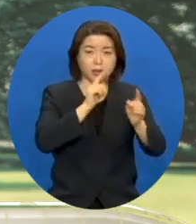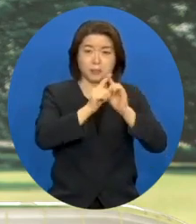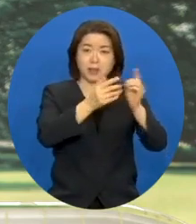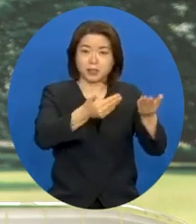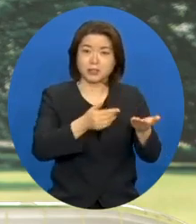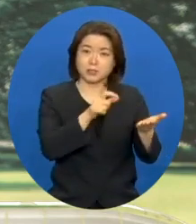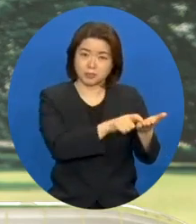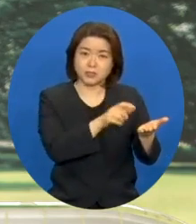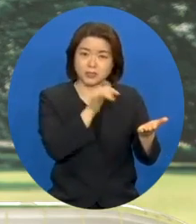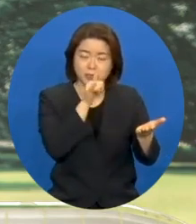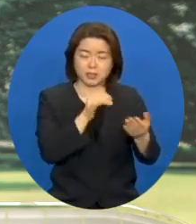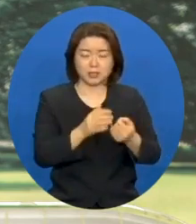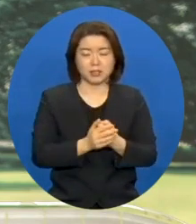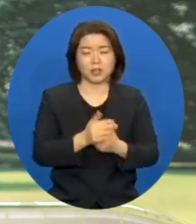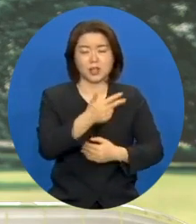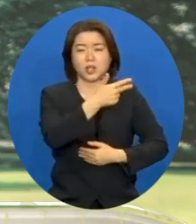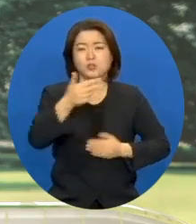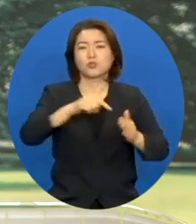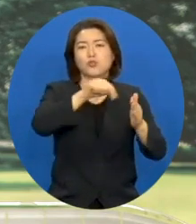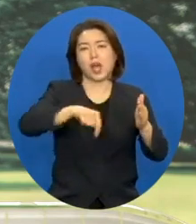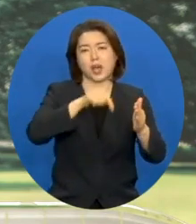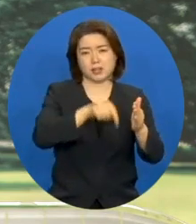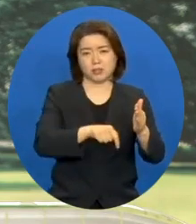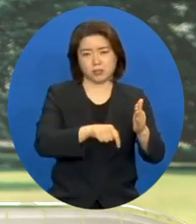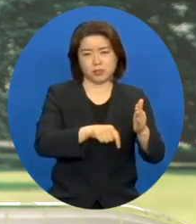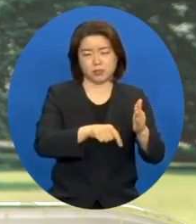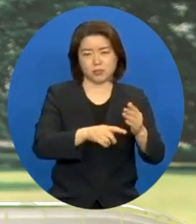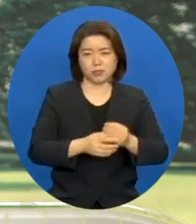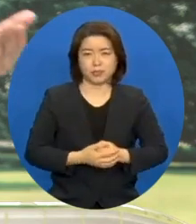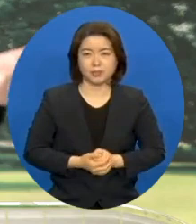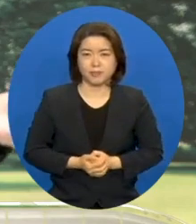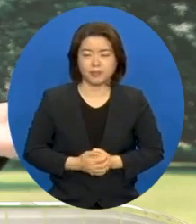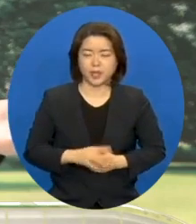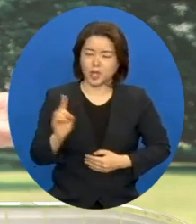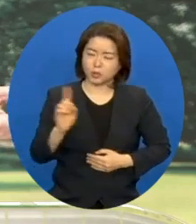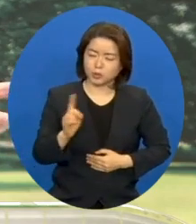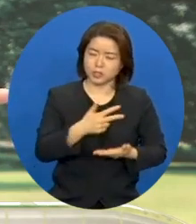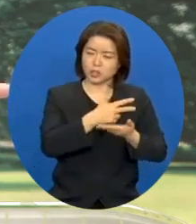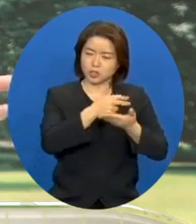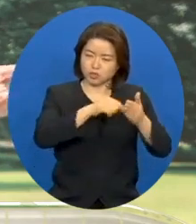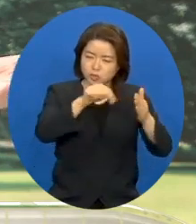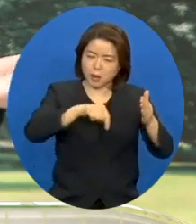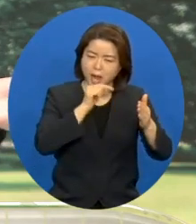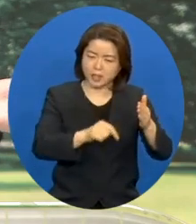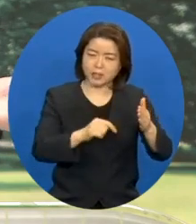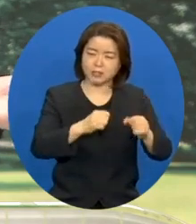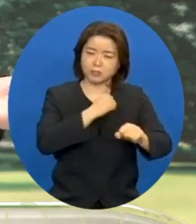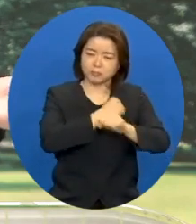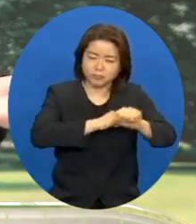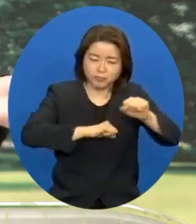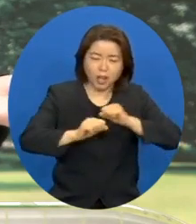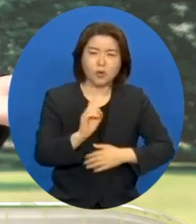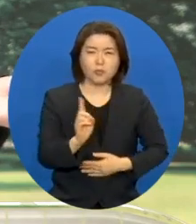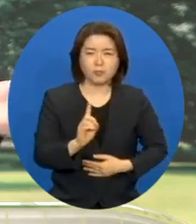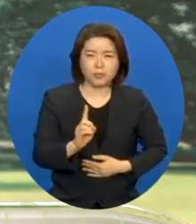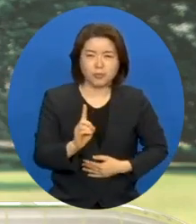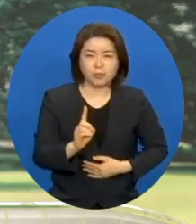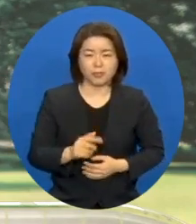말씀합니다. 주 안에서 하라는 거예요. 도대체 주 안에서 하라는 것은 어떻게 하는 것입니까?